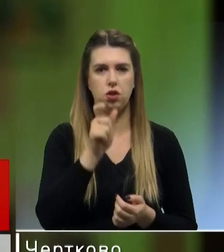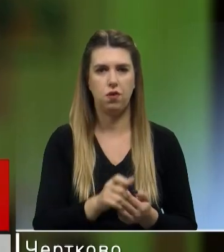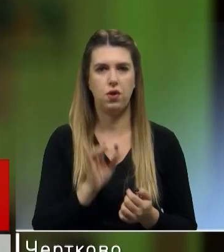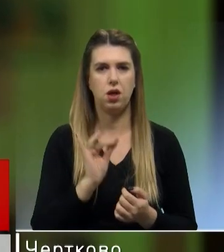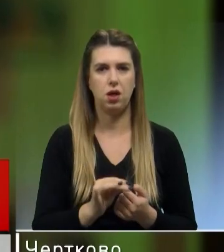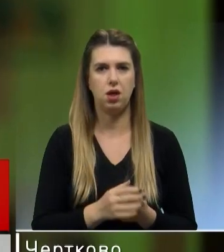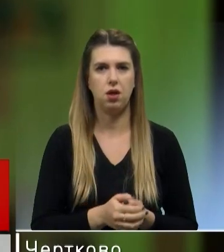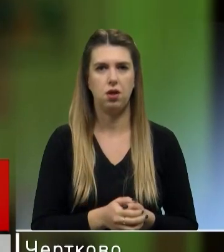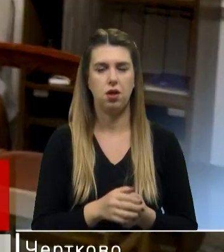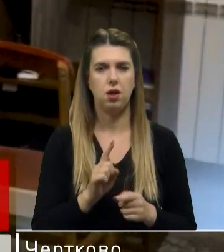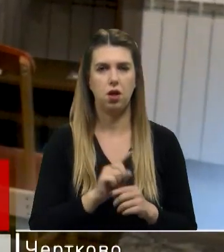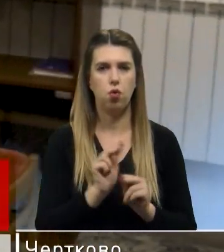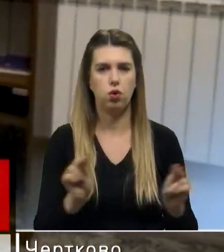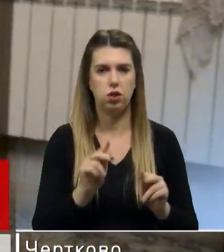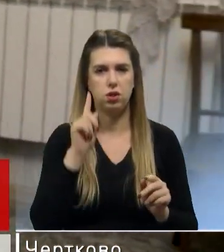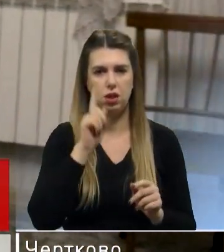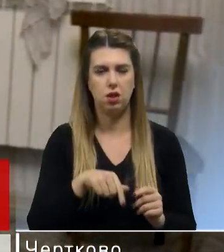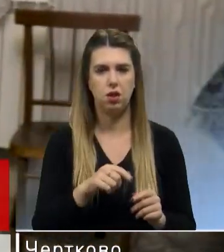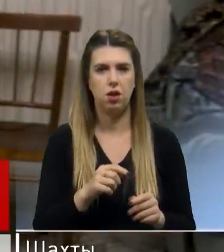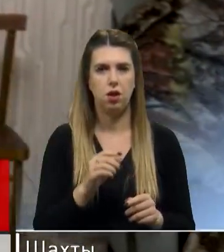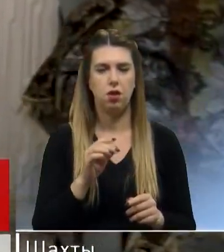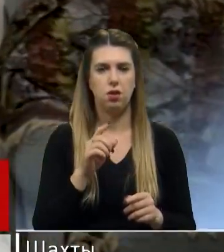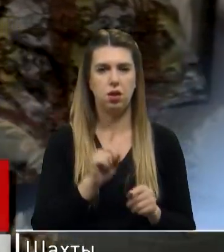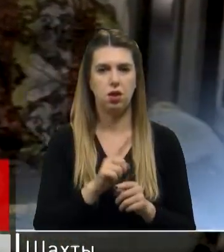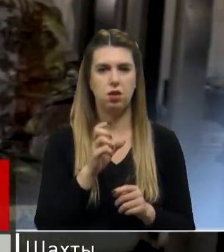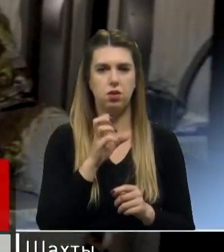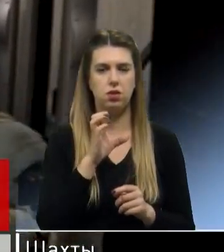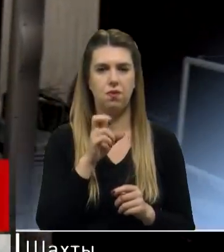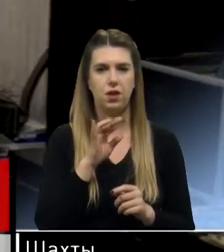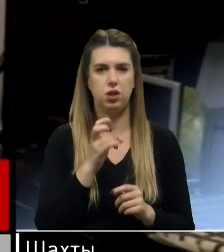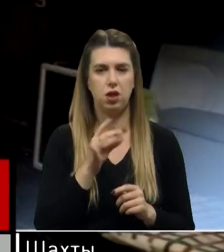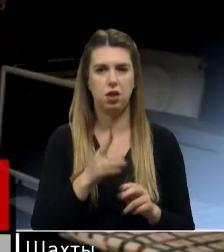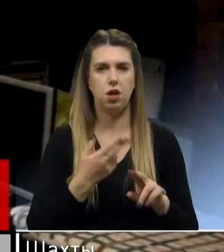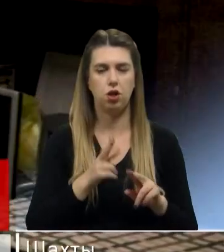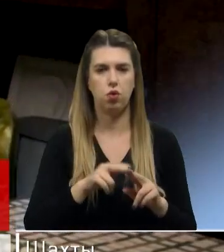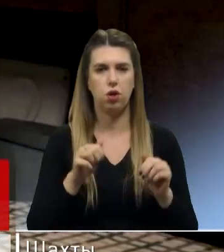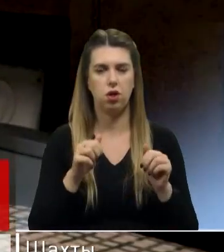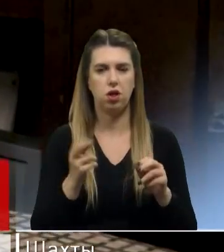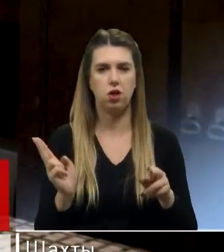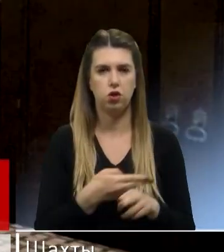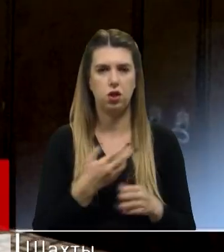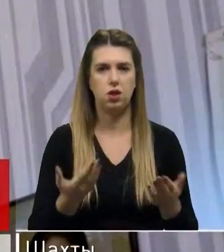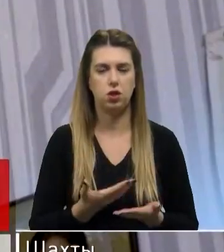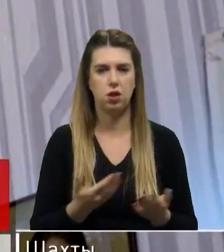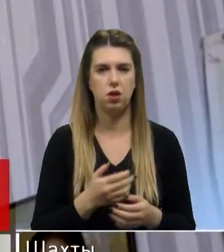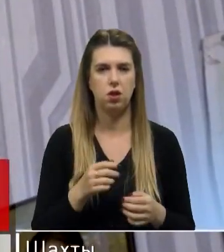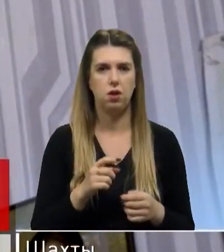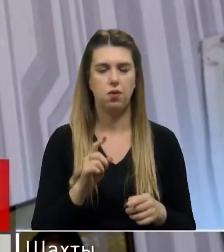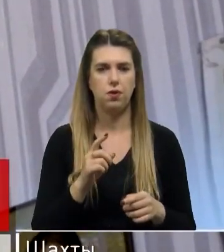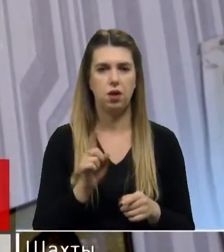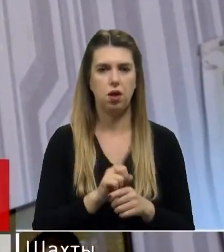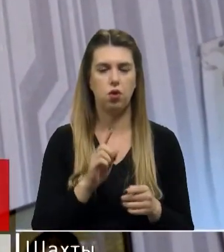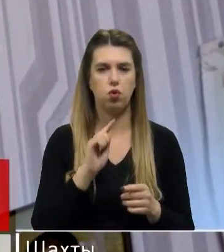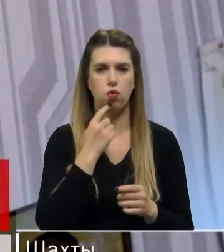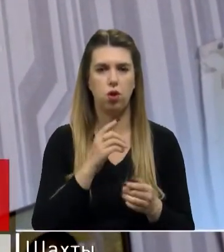и педагогические знания. В доме священника люди, которые лишились жилья, оказались в трудной жизненной